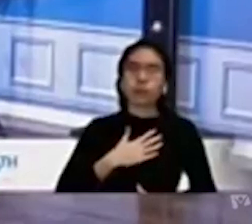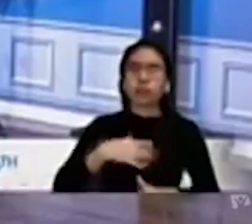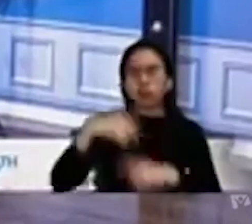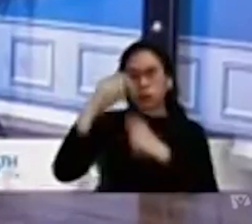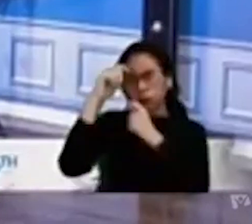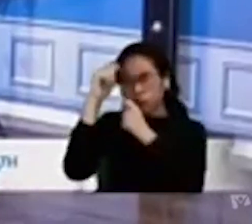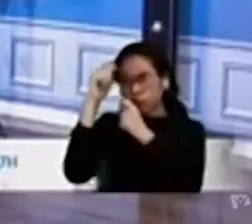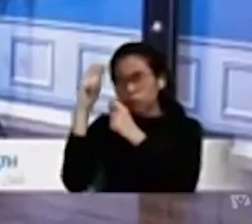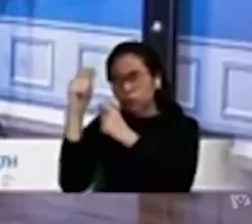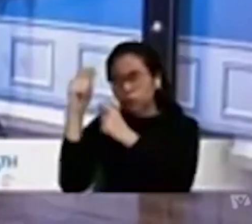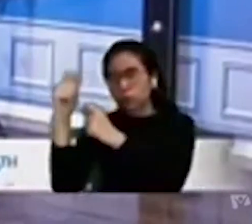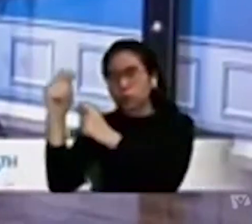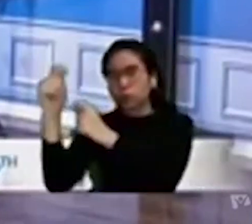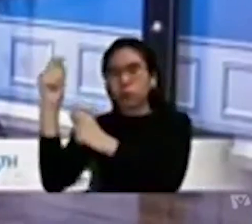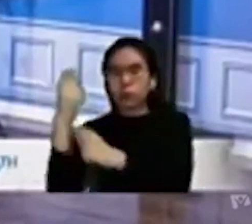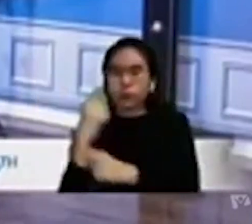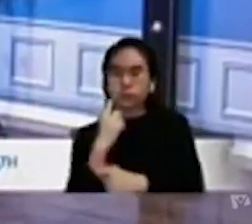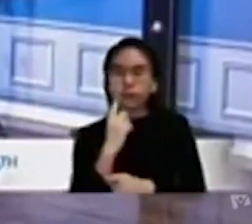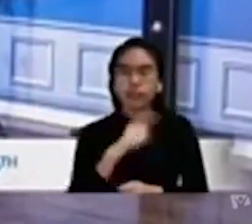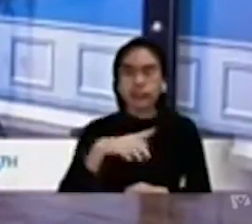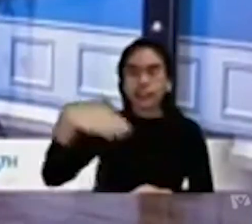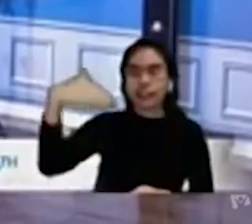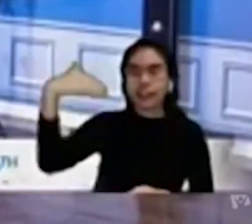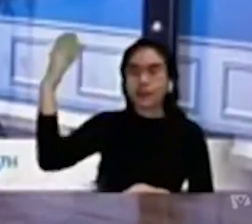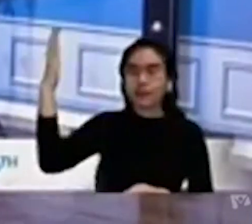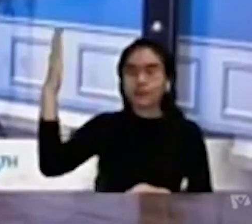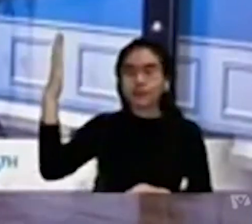turut rindanya